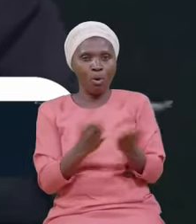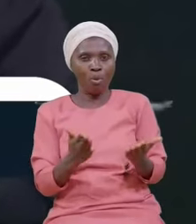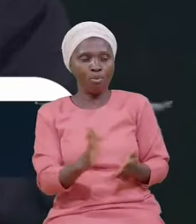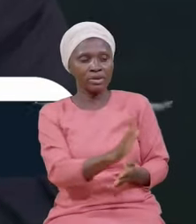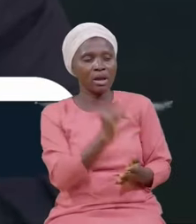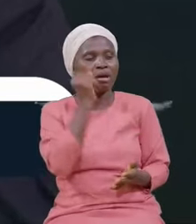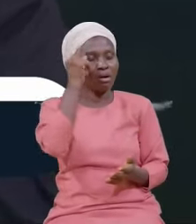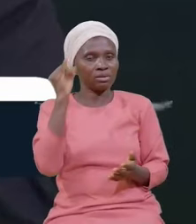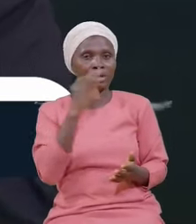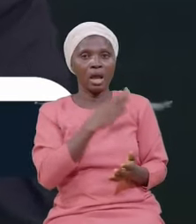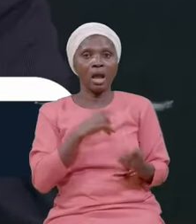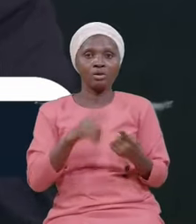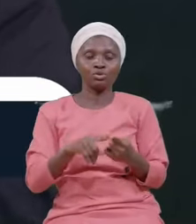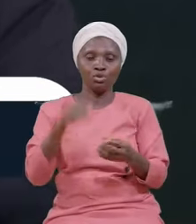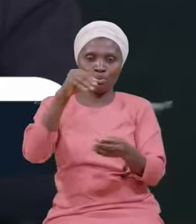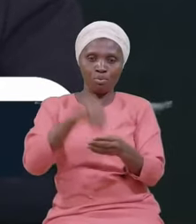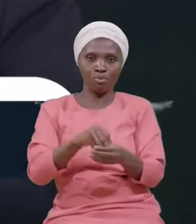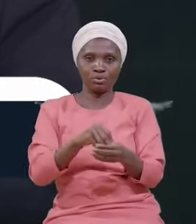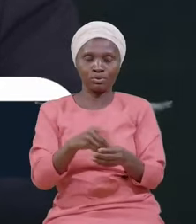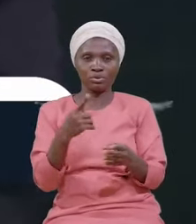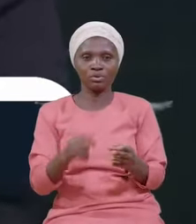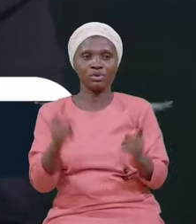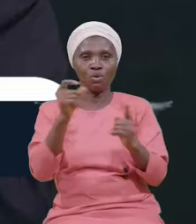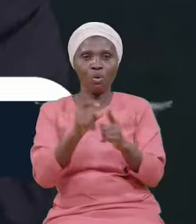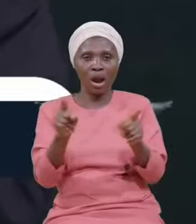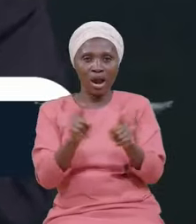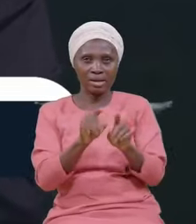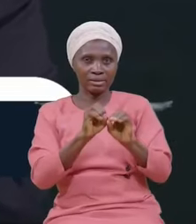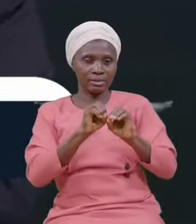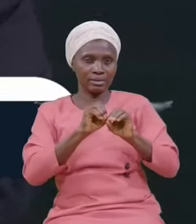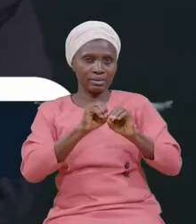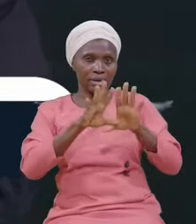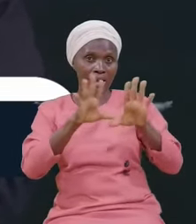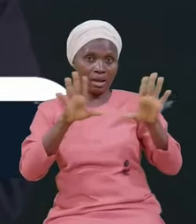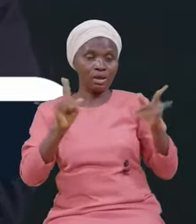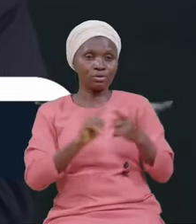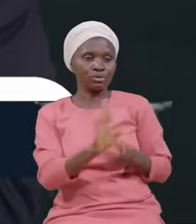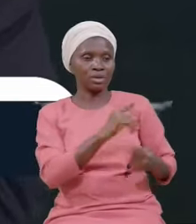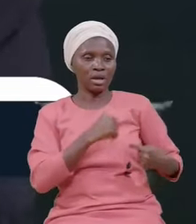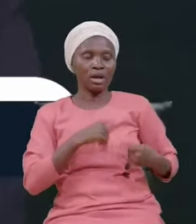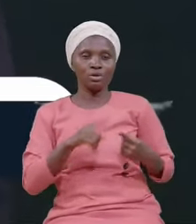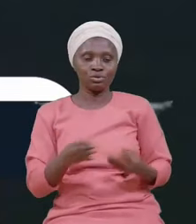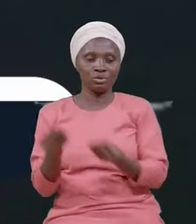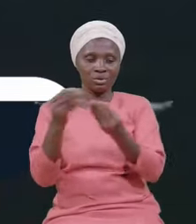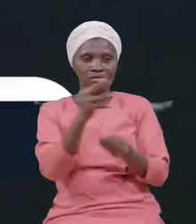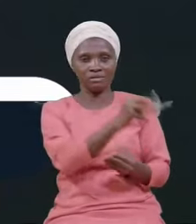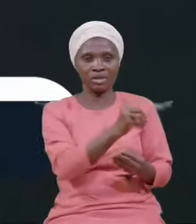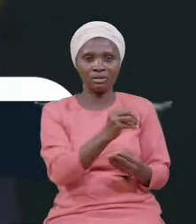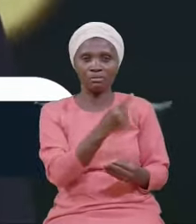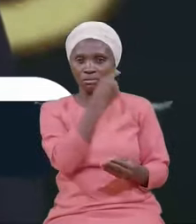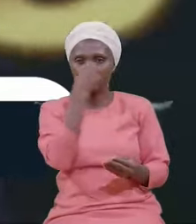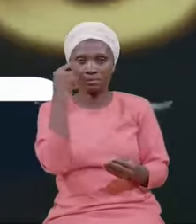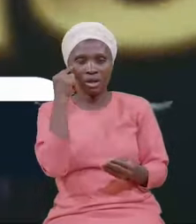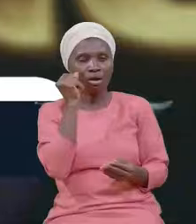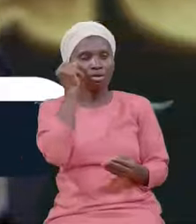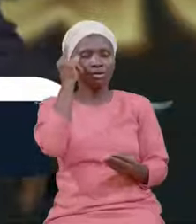et pour mettre la parole comme lumière dans leur cœur, pour leur donner la vue.